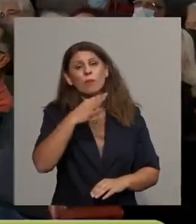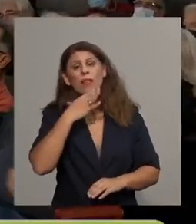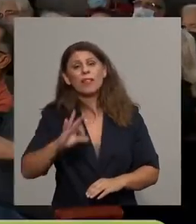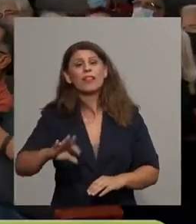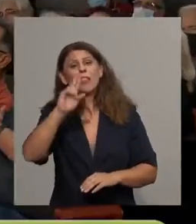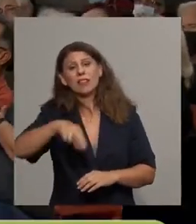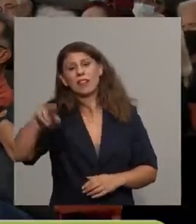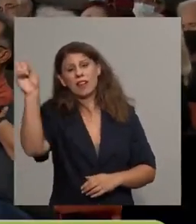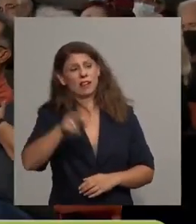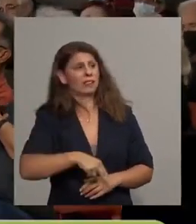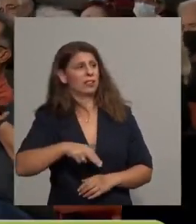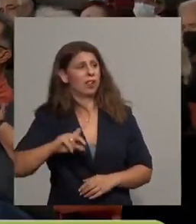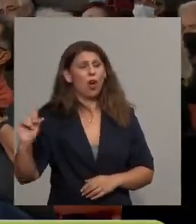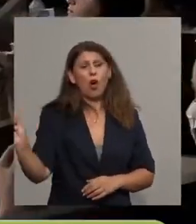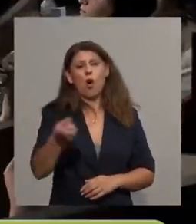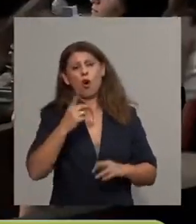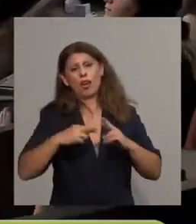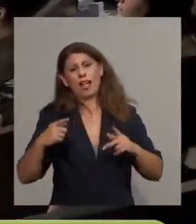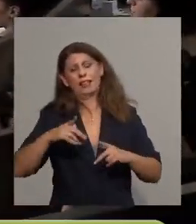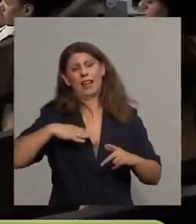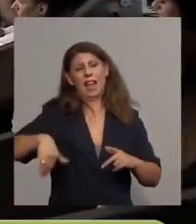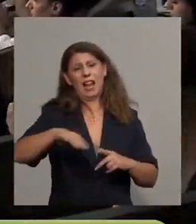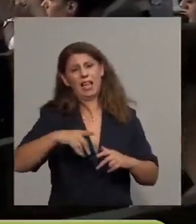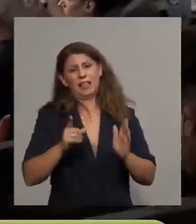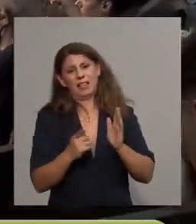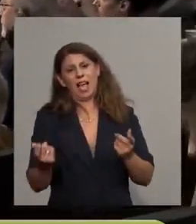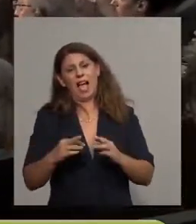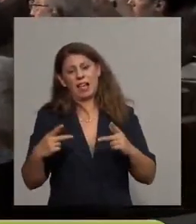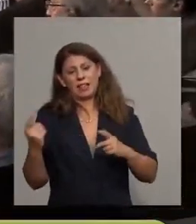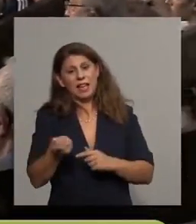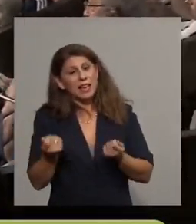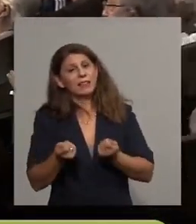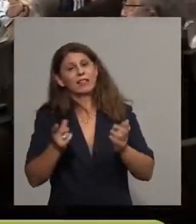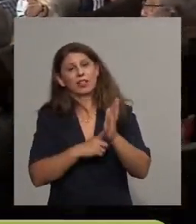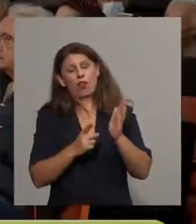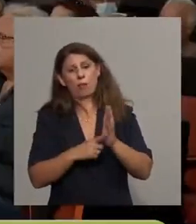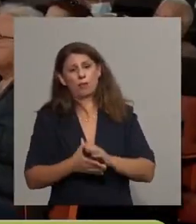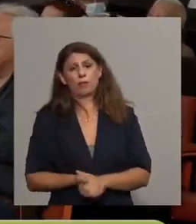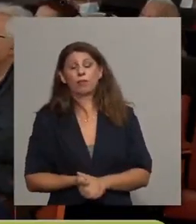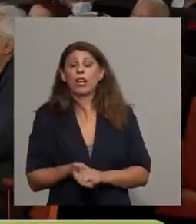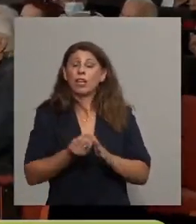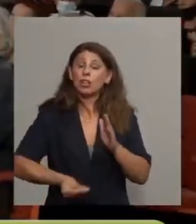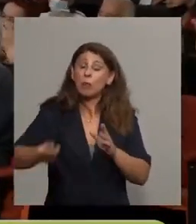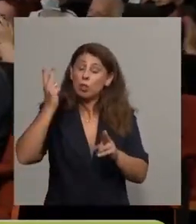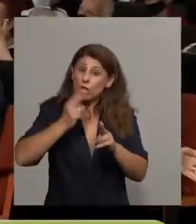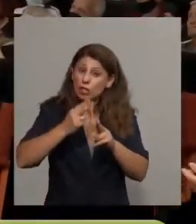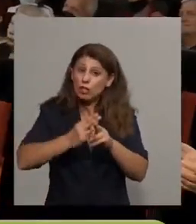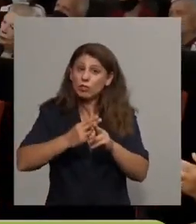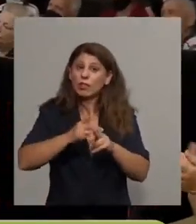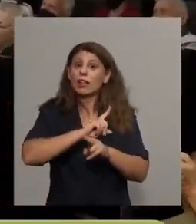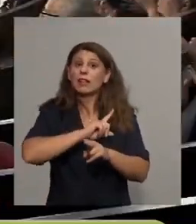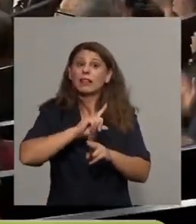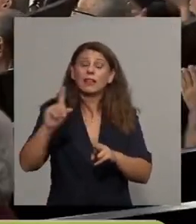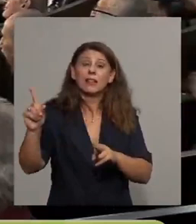να καταργηθούν όλοι οι αντιλαϊκοί αντεργατικοί νόμοι. Και το κυριότερο, να ανοίγεις